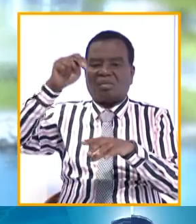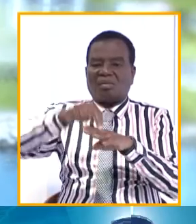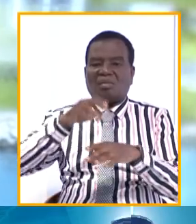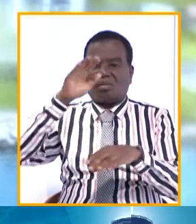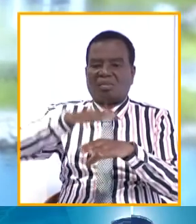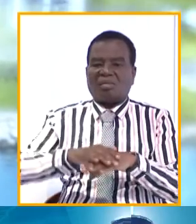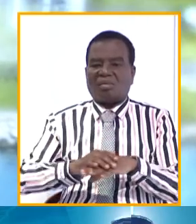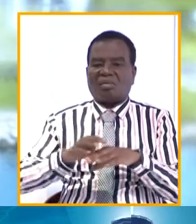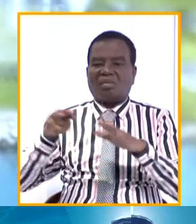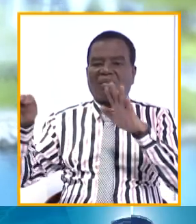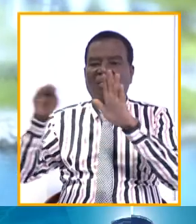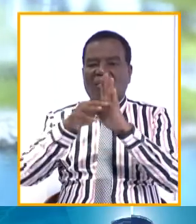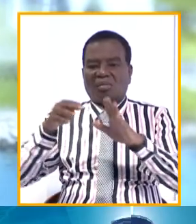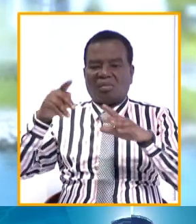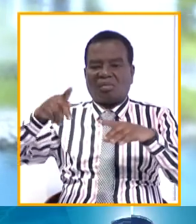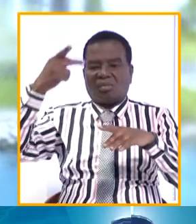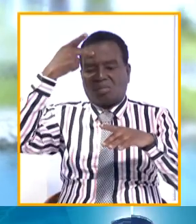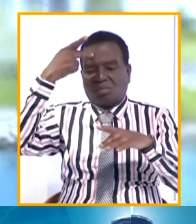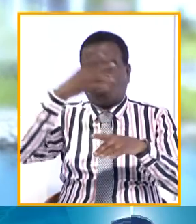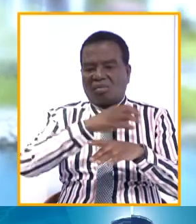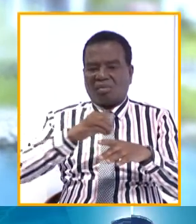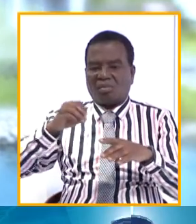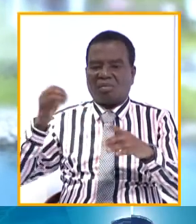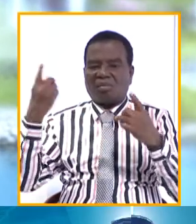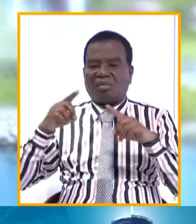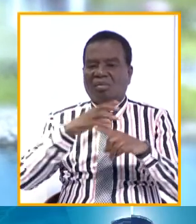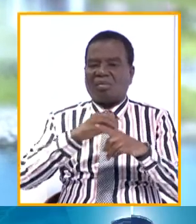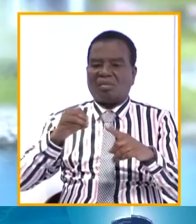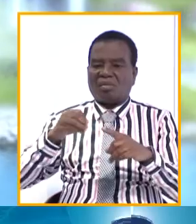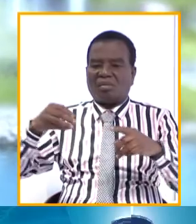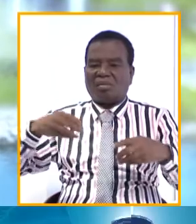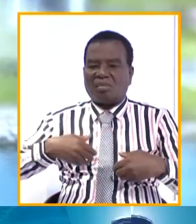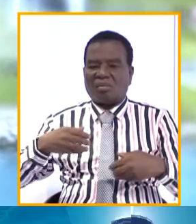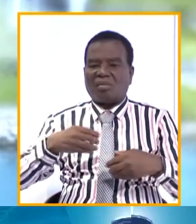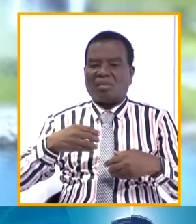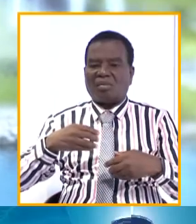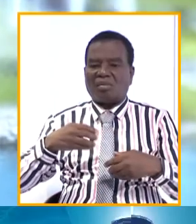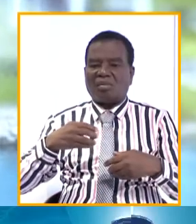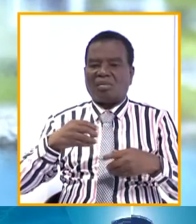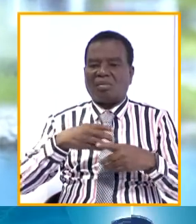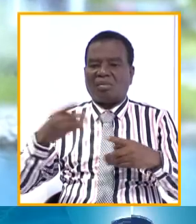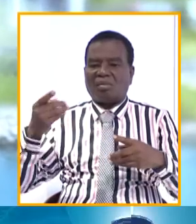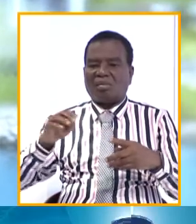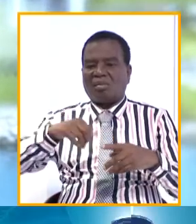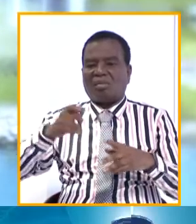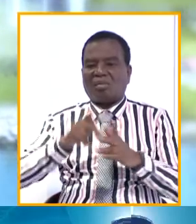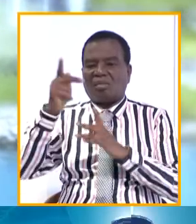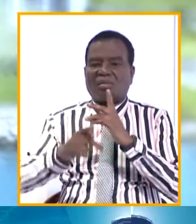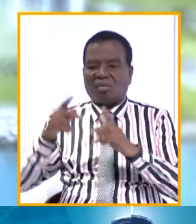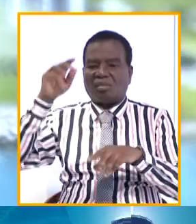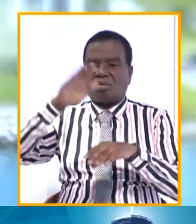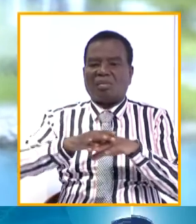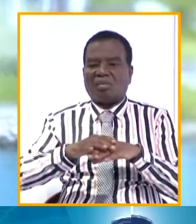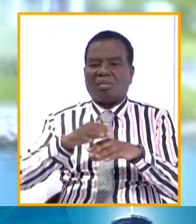méthode Toolkit 2013, un outil d'identification, de quantification des rejets de dioxines, furanes et autres projets toxiques dans